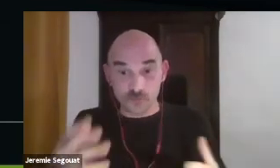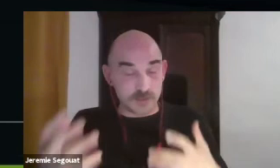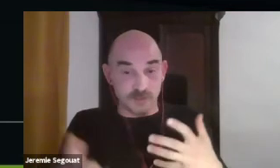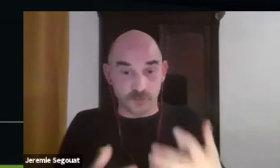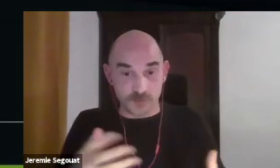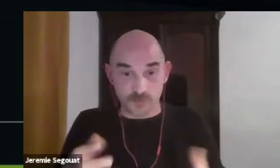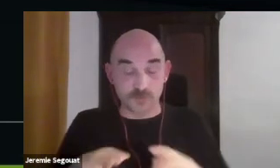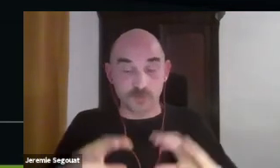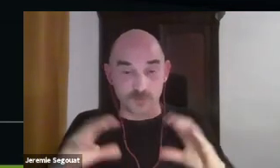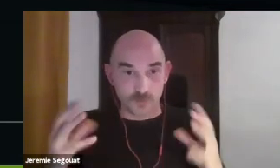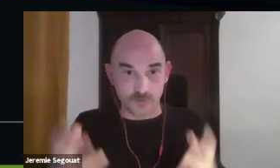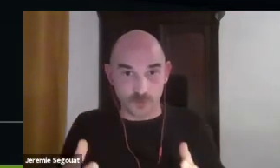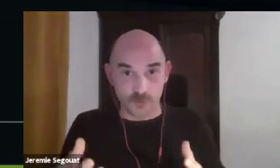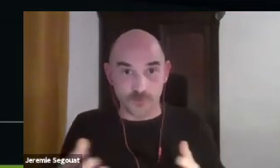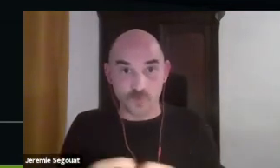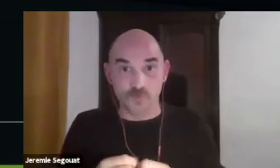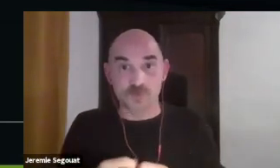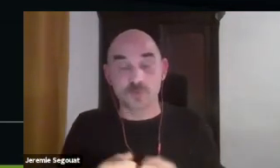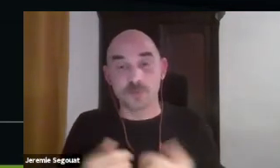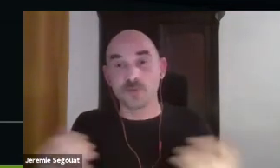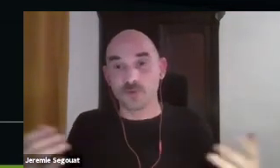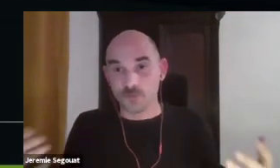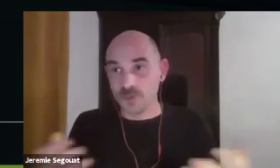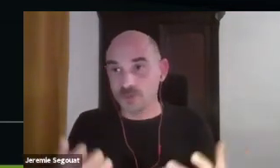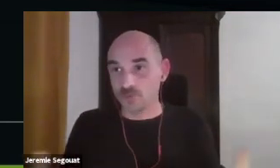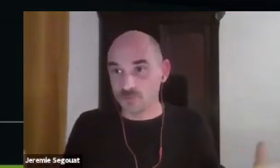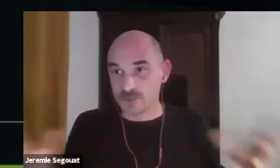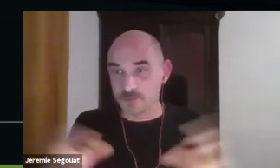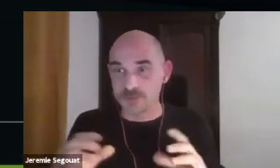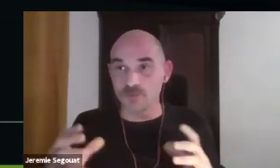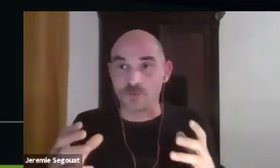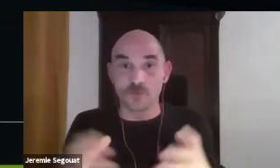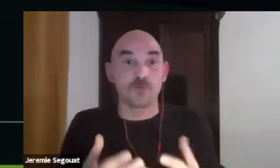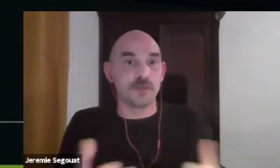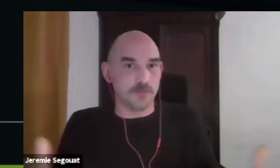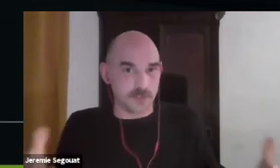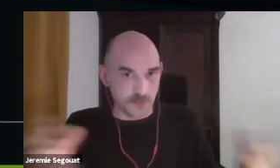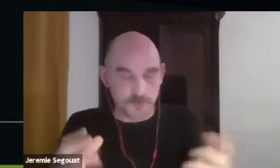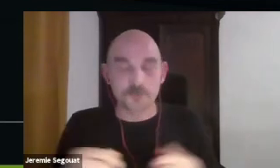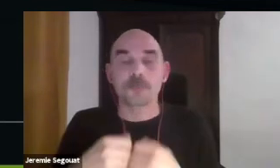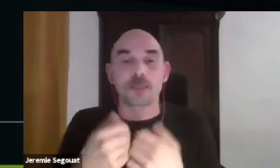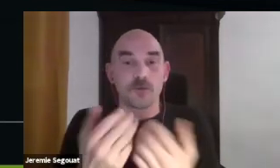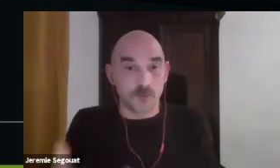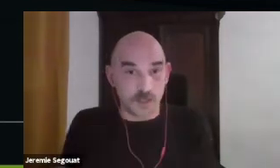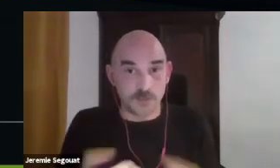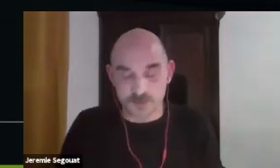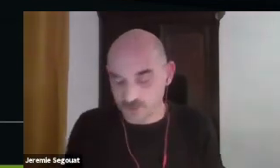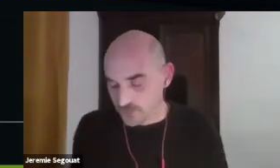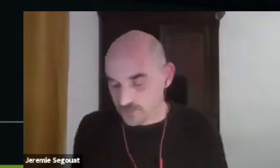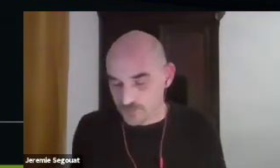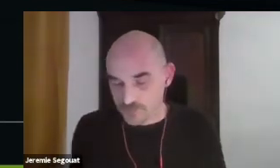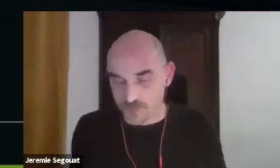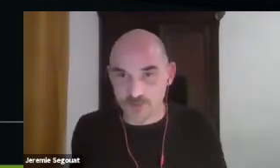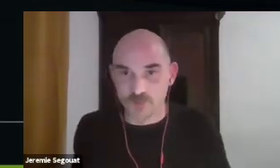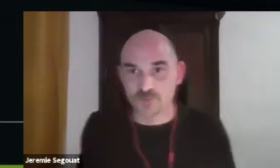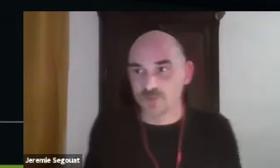toutes les informations de l'environnement donc ça nous permet de communiquer sur tout ce qui se passe dans l'environnement immédiat à la personne